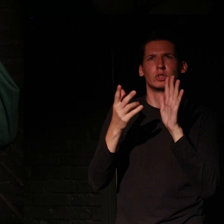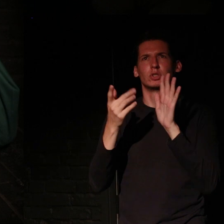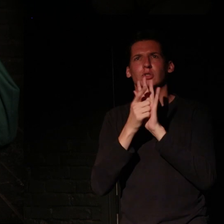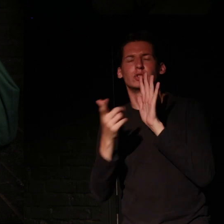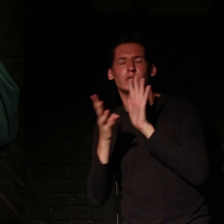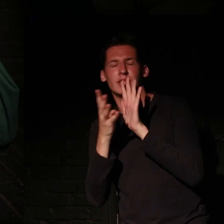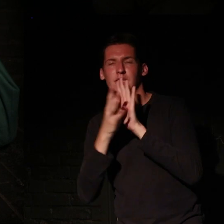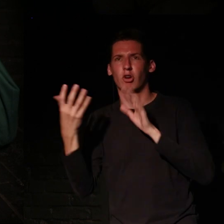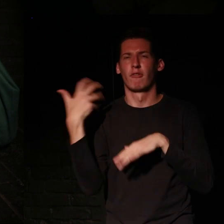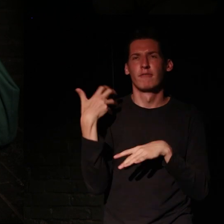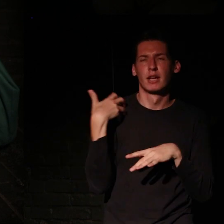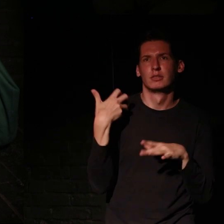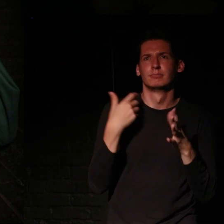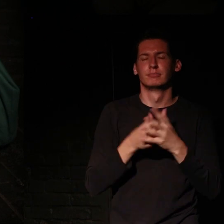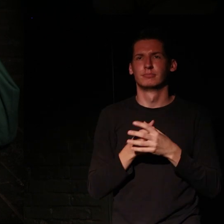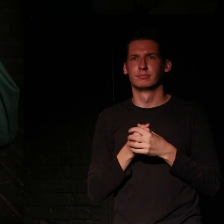na słynnym synodzie